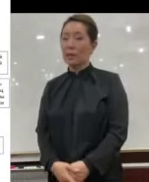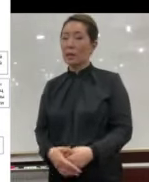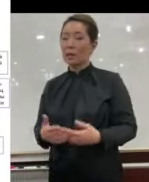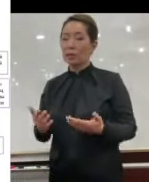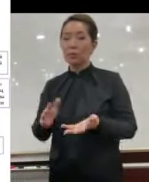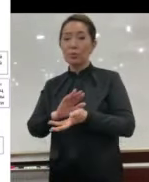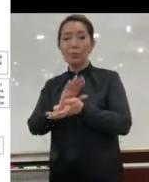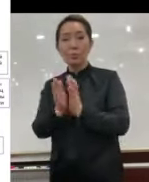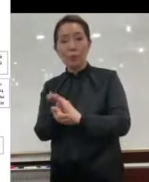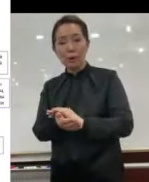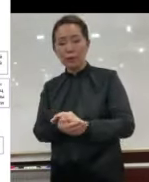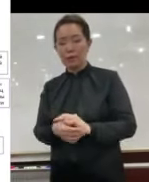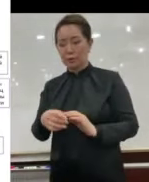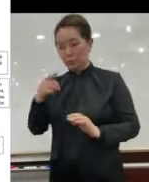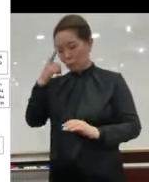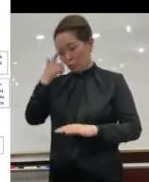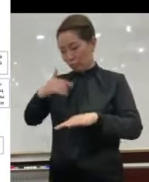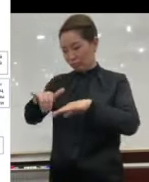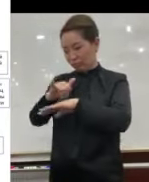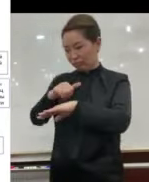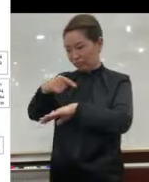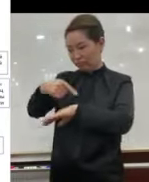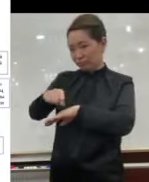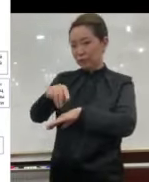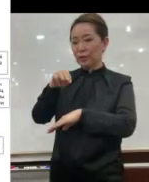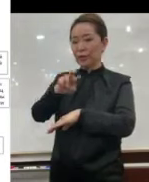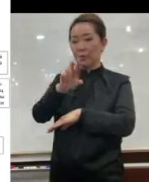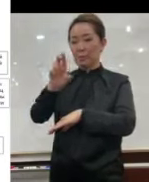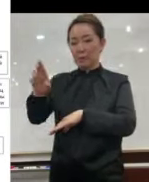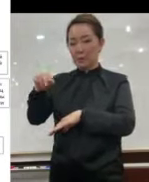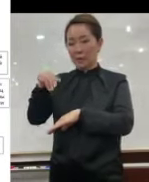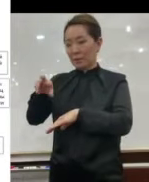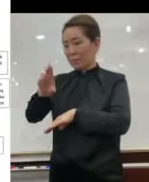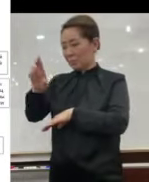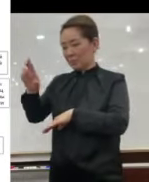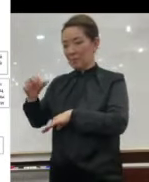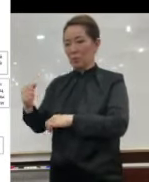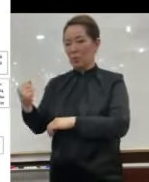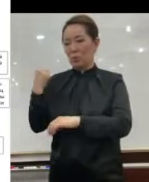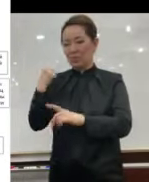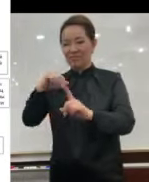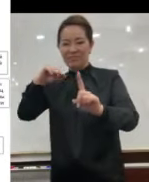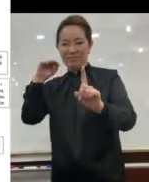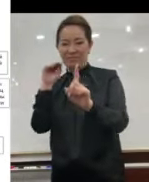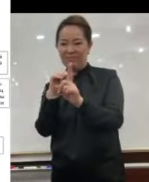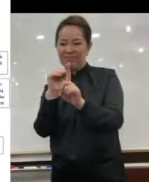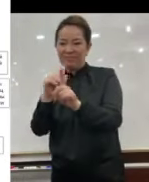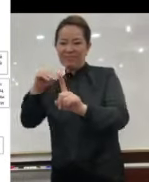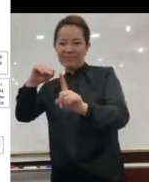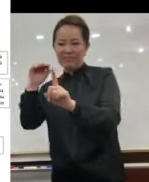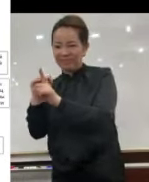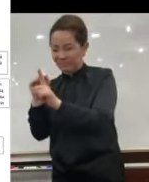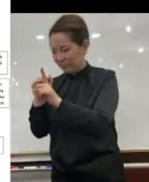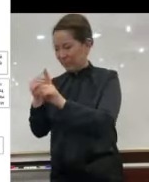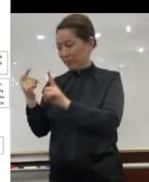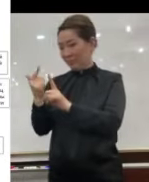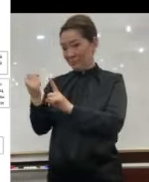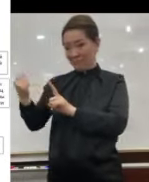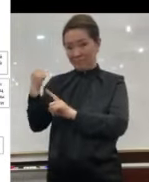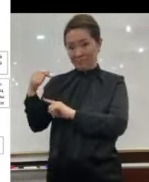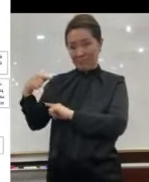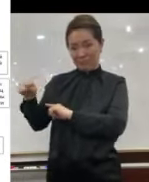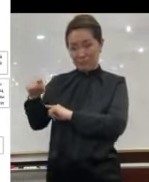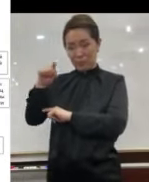Гэвч яг одоо манай Монголын төрийн бас байгууллагуудын хүчтэй шаардлага, тэ хүсэлтийн үндсэн дээр